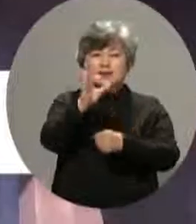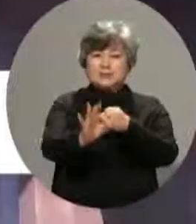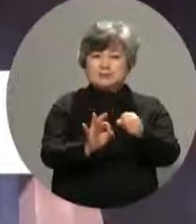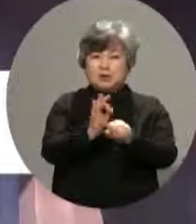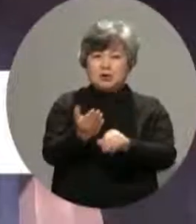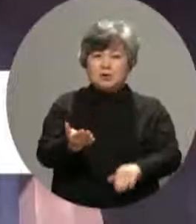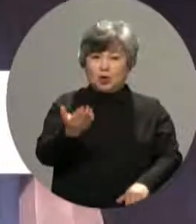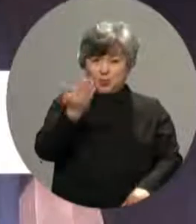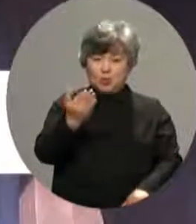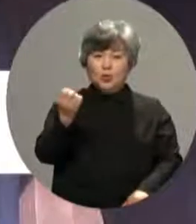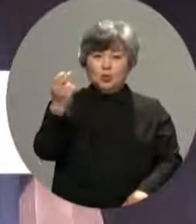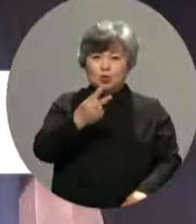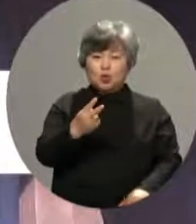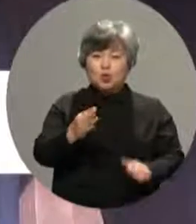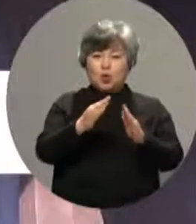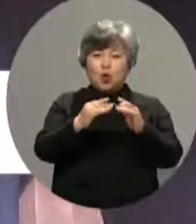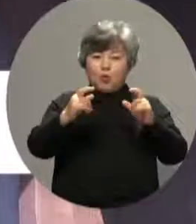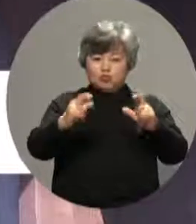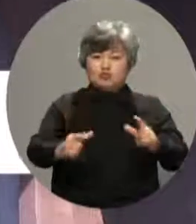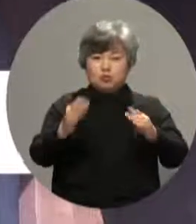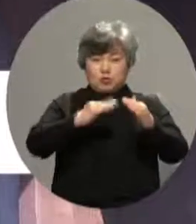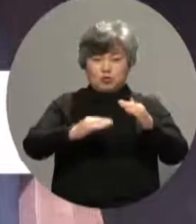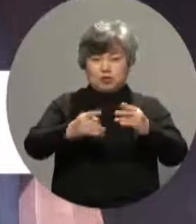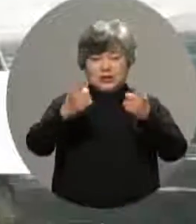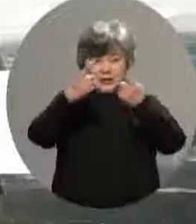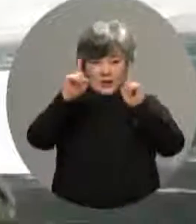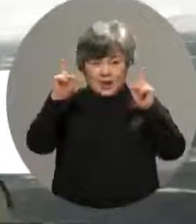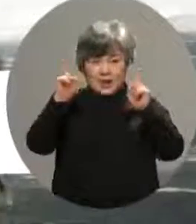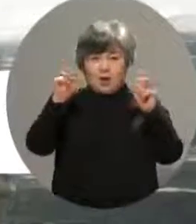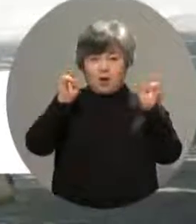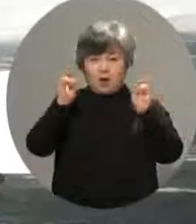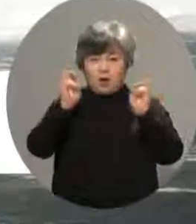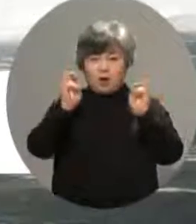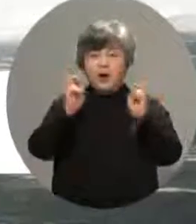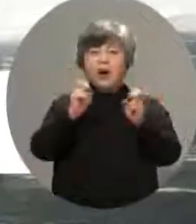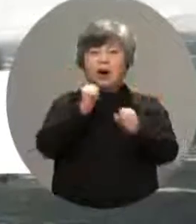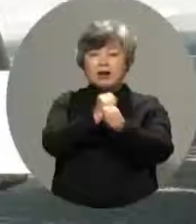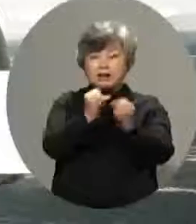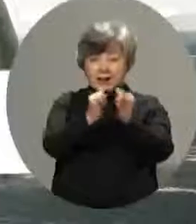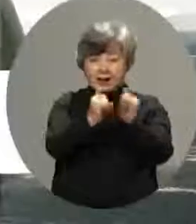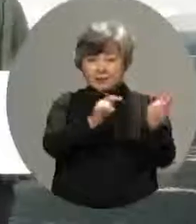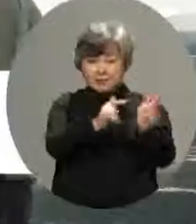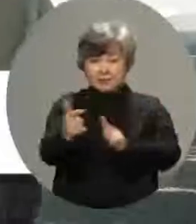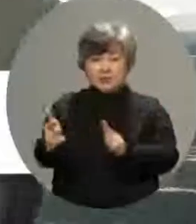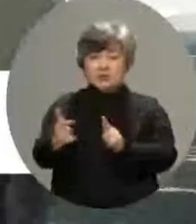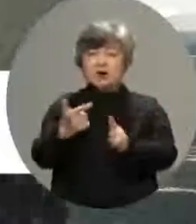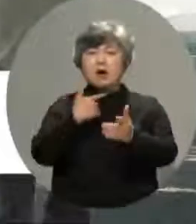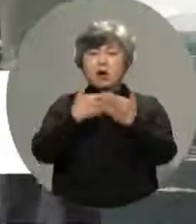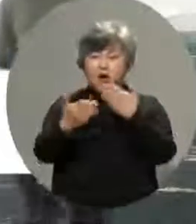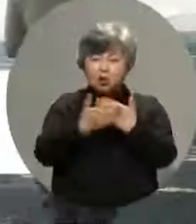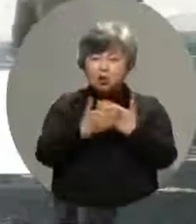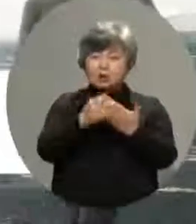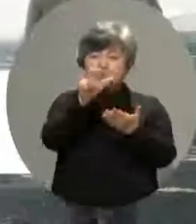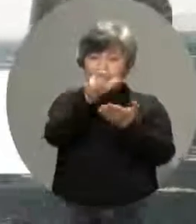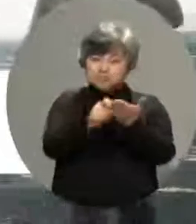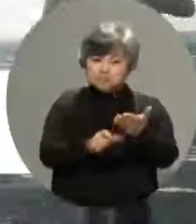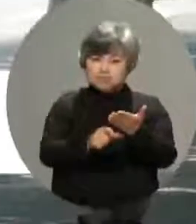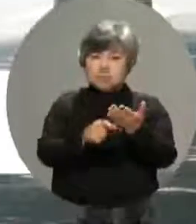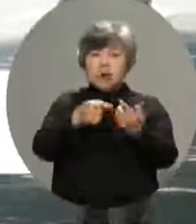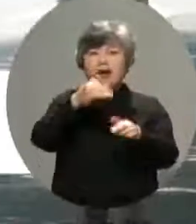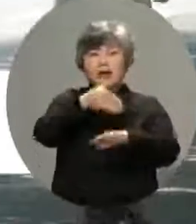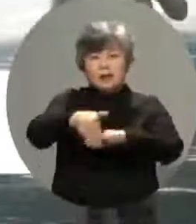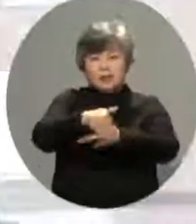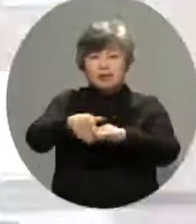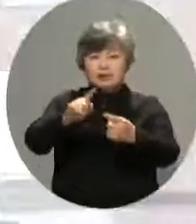원광대 교수 정부 고위직 대학이나 대기업 경영자 출신 등을 대상으로 경력 진술서 와 대학 경영 계획서